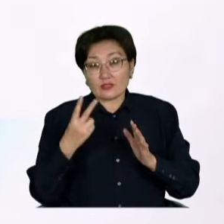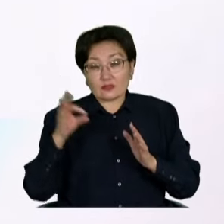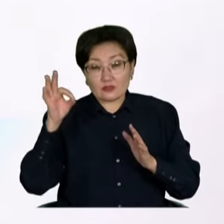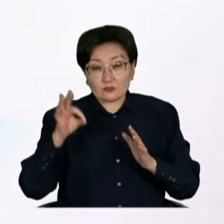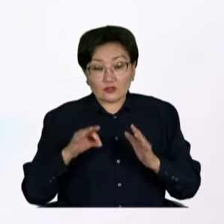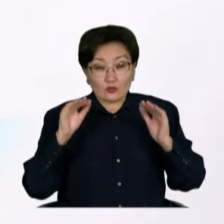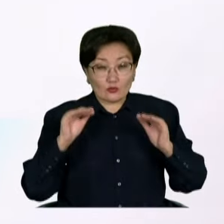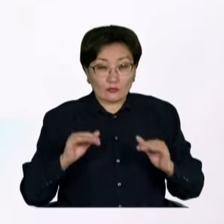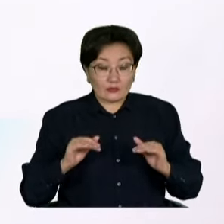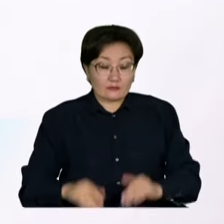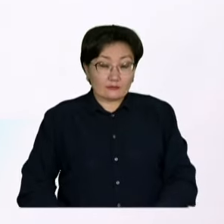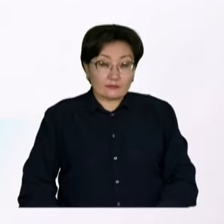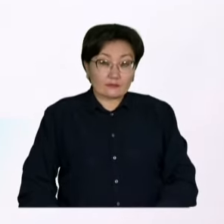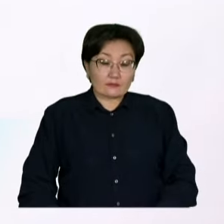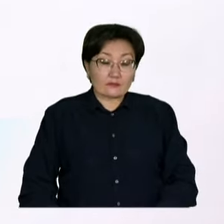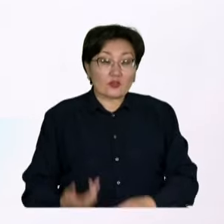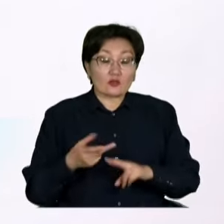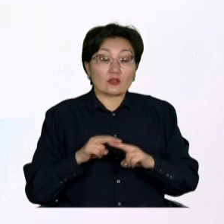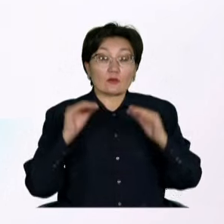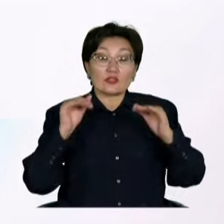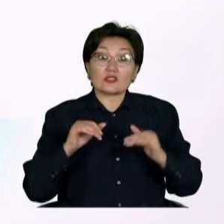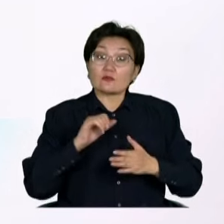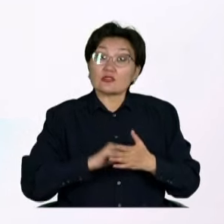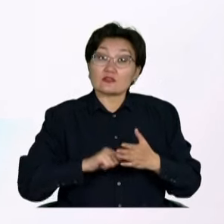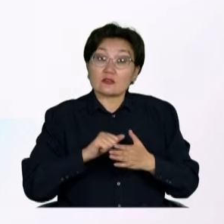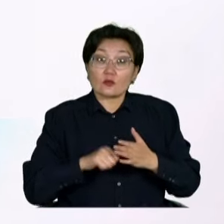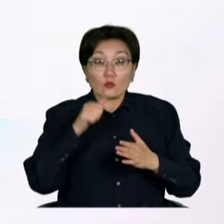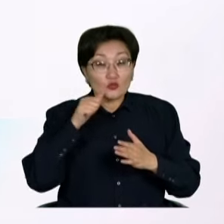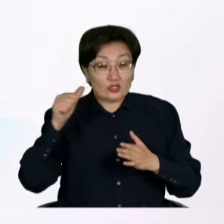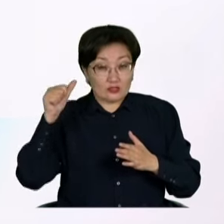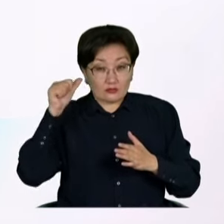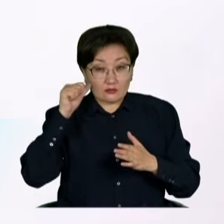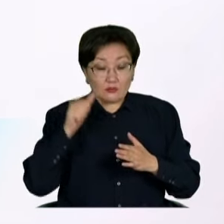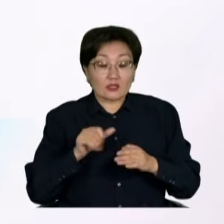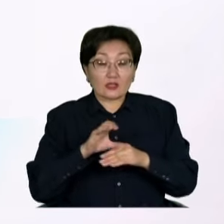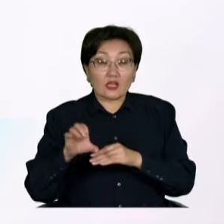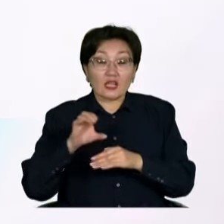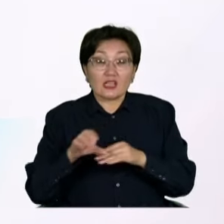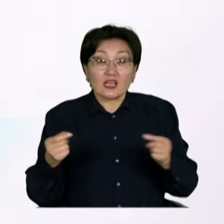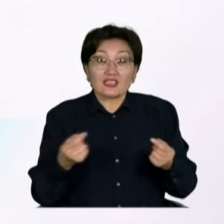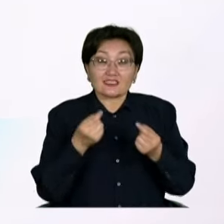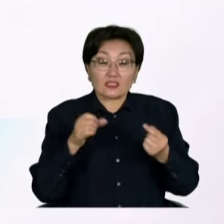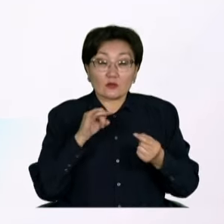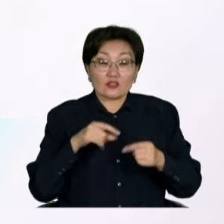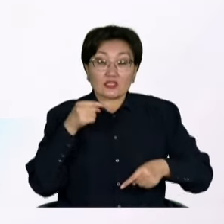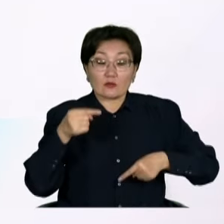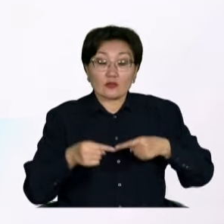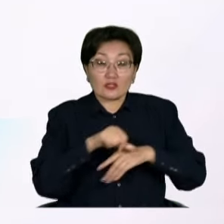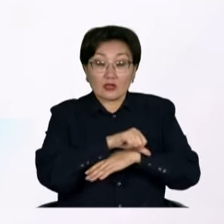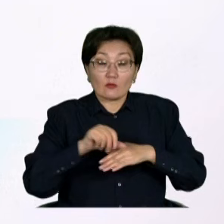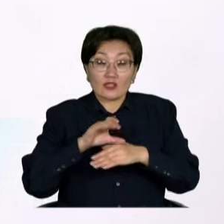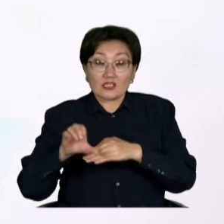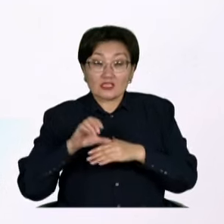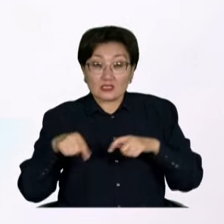39,2% төмен. Бұл төмендеудің себебі өткен жылғы өнімнің аз және дәстүрлі экспорттық